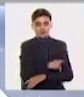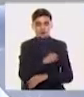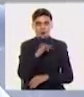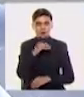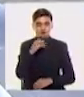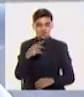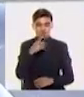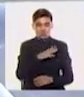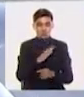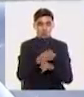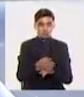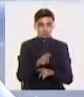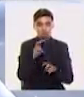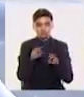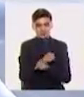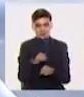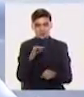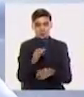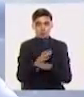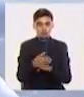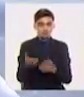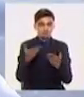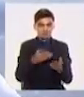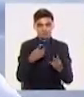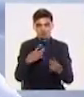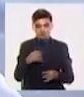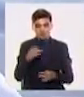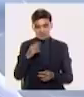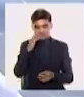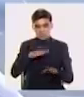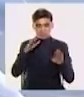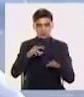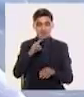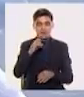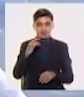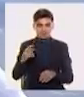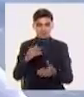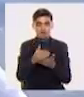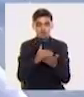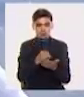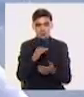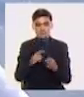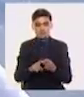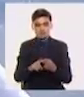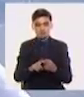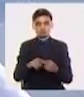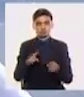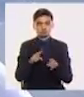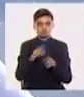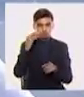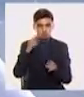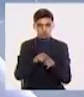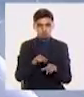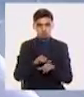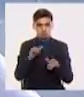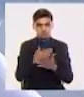Есмағамбетова қонаққа бармаңыздар, қонақ шақырмаңыздар деп ұсыныс айтып отыр. Өйткені елде карантин режимі де вирус жұқтырғандардың саны да әлі